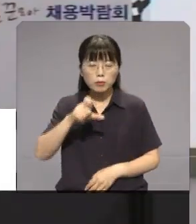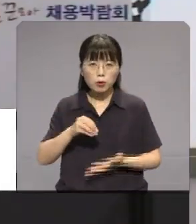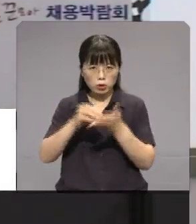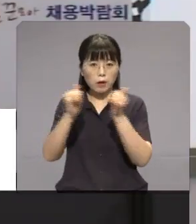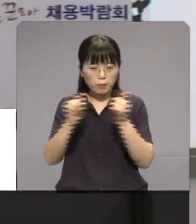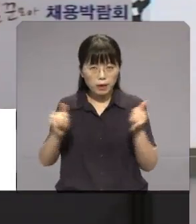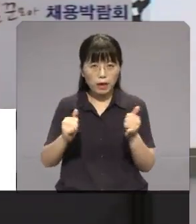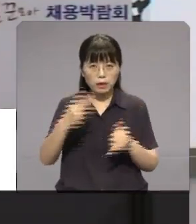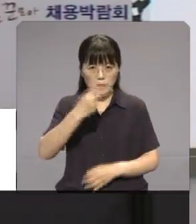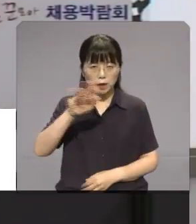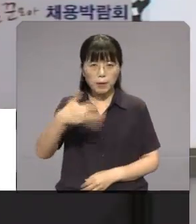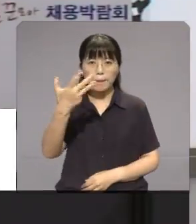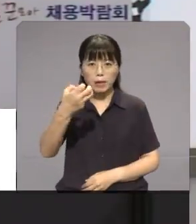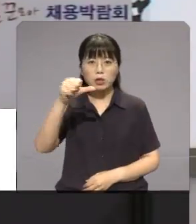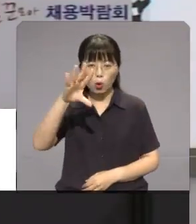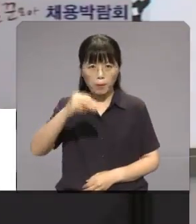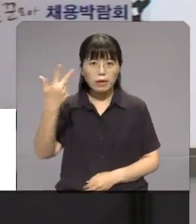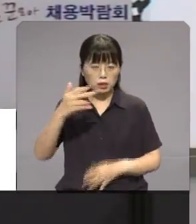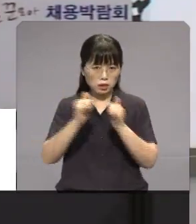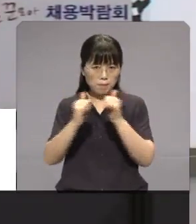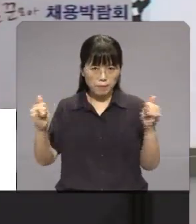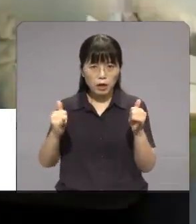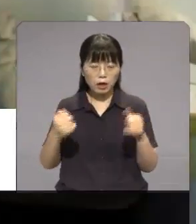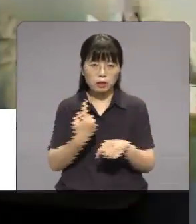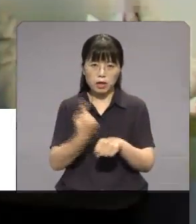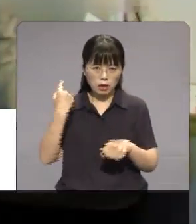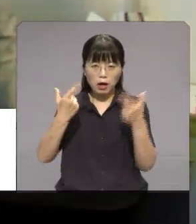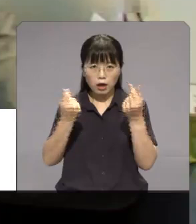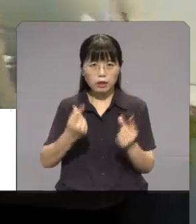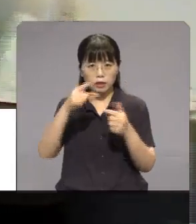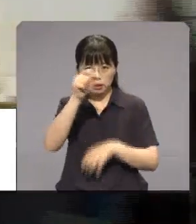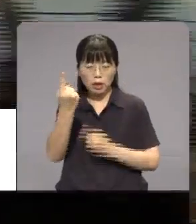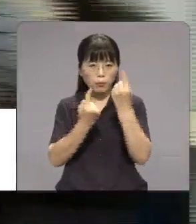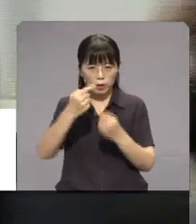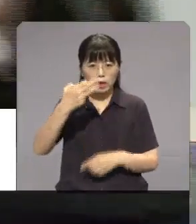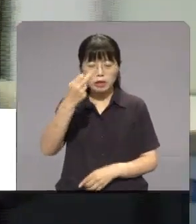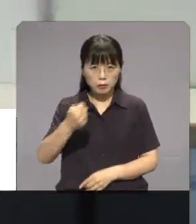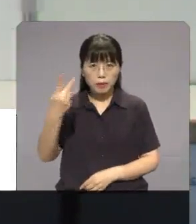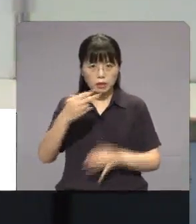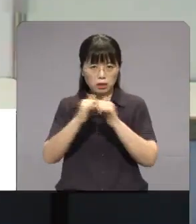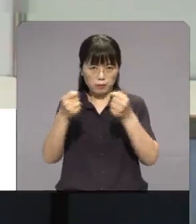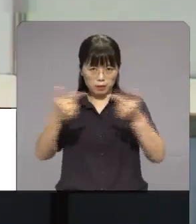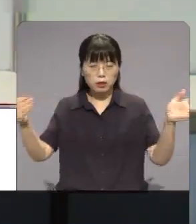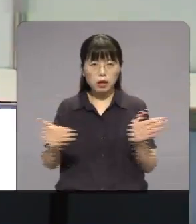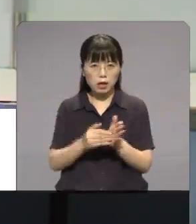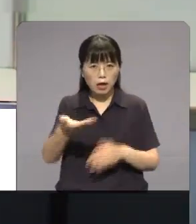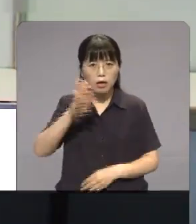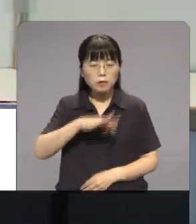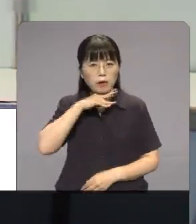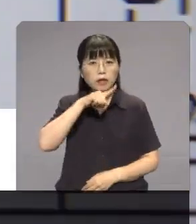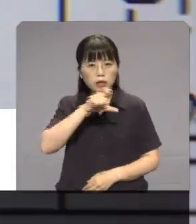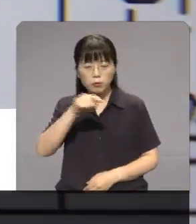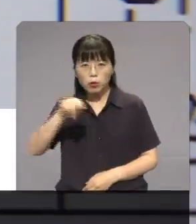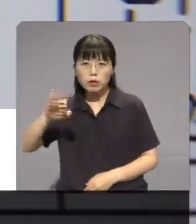취업자는 2,885만 7천 명으로 지난해 같은 달보다 17만 2천 명 증가했습니다. 하지만